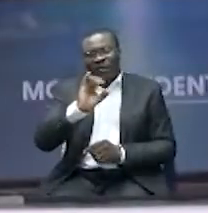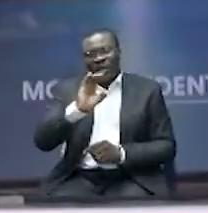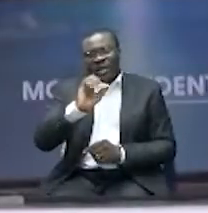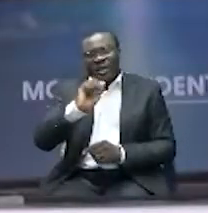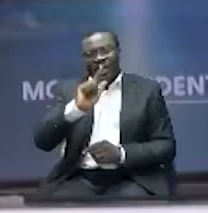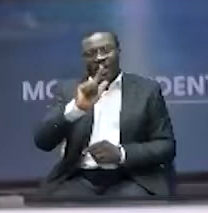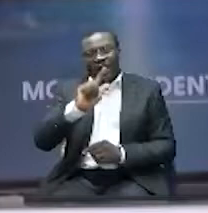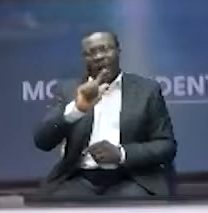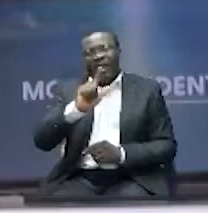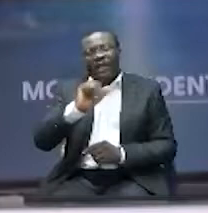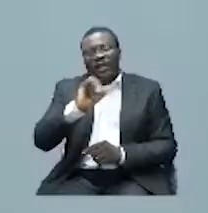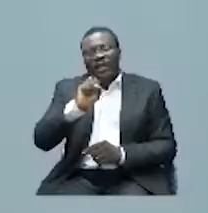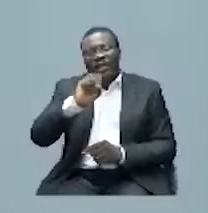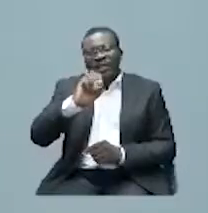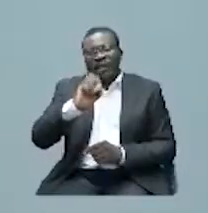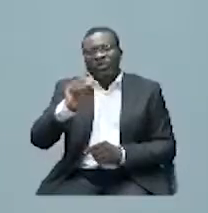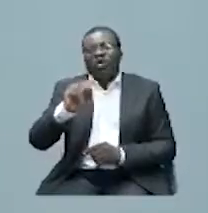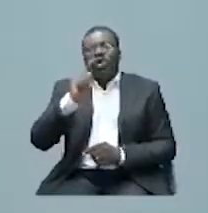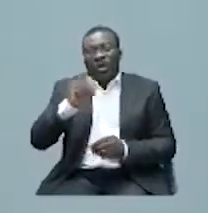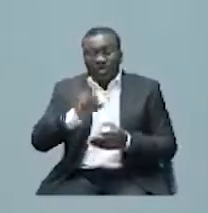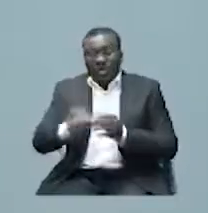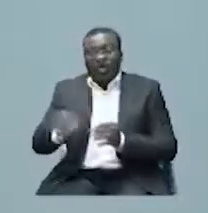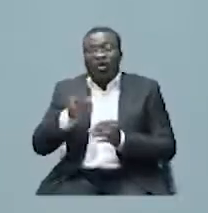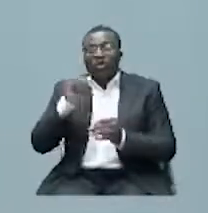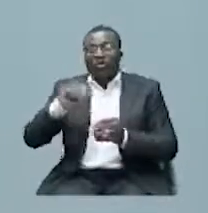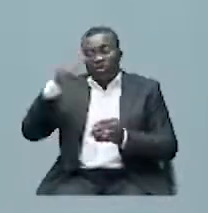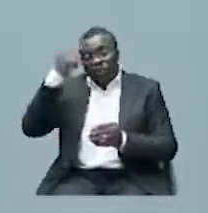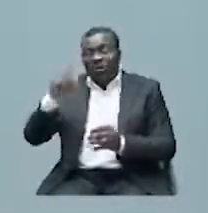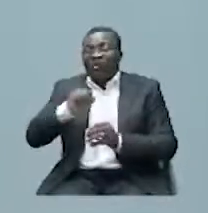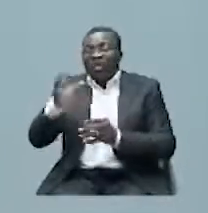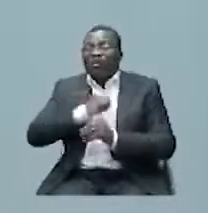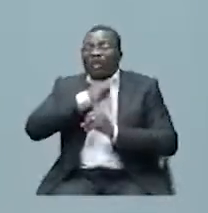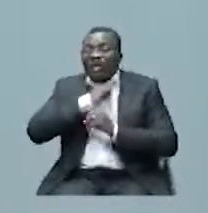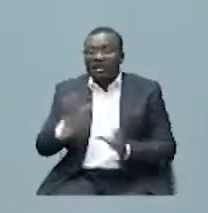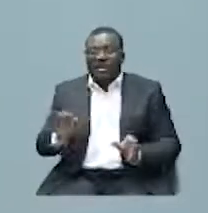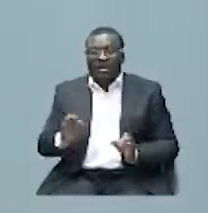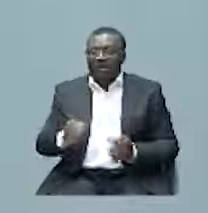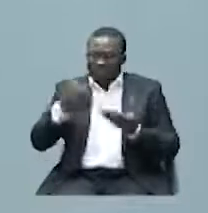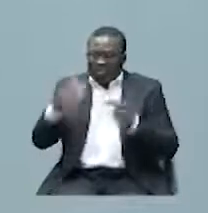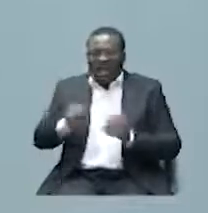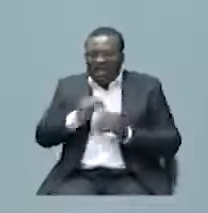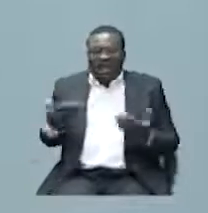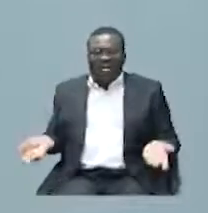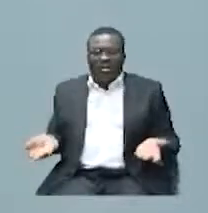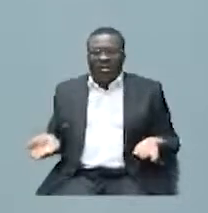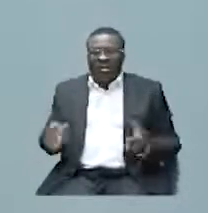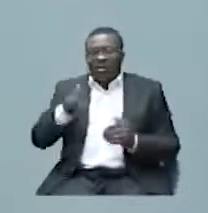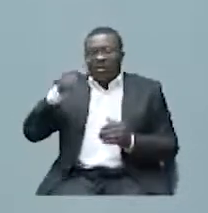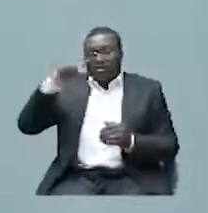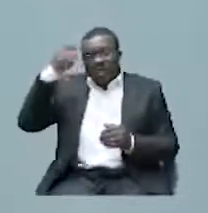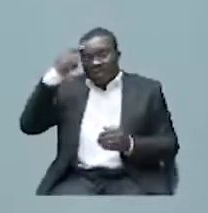lequel l'État ne prélève presque rien aujourd'hui, si vous défiscalisez ce secteur, vous ne perdez rien, d'autant que l'État ne percevait